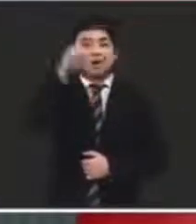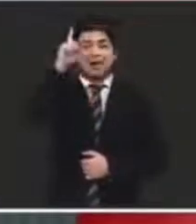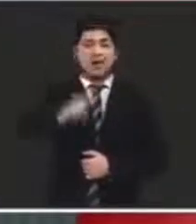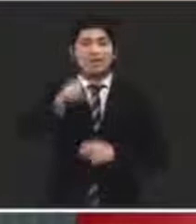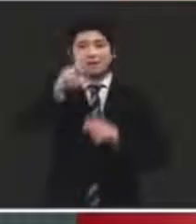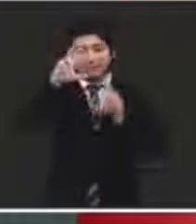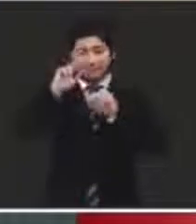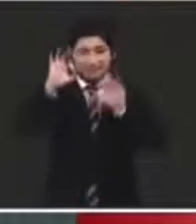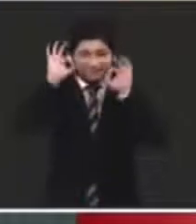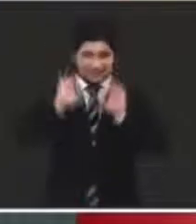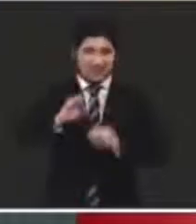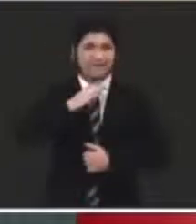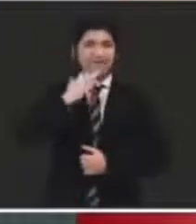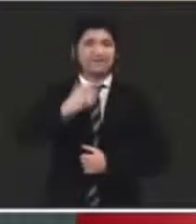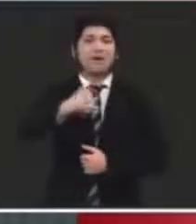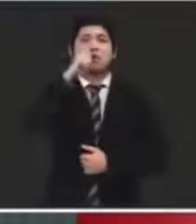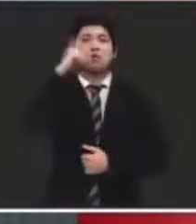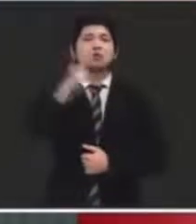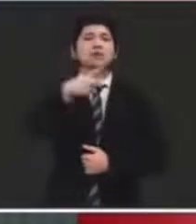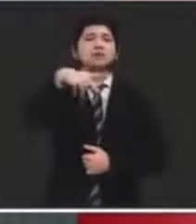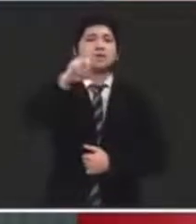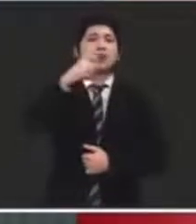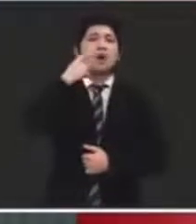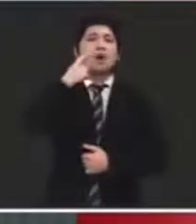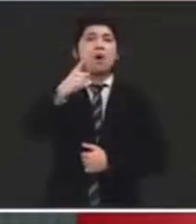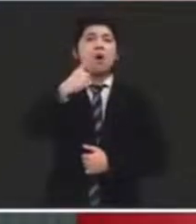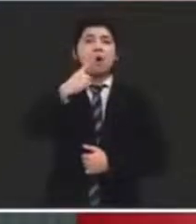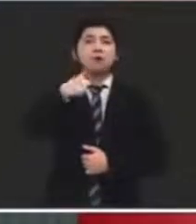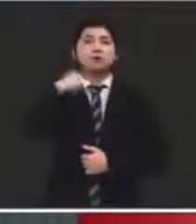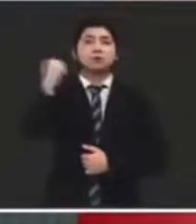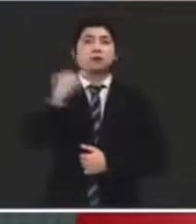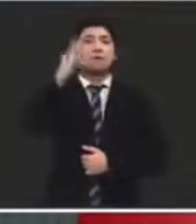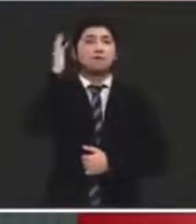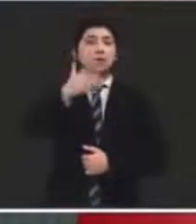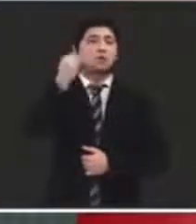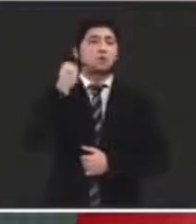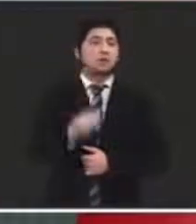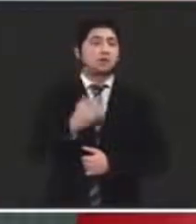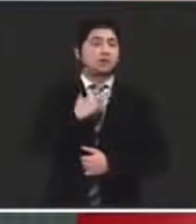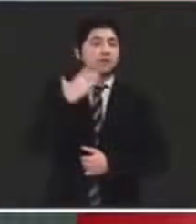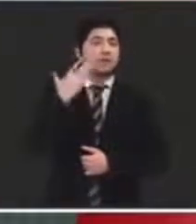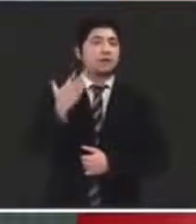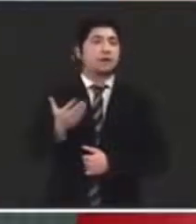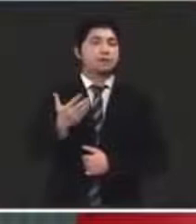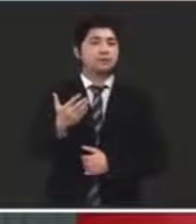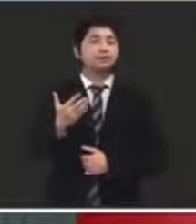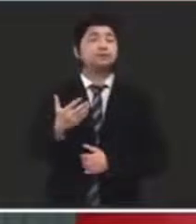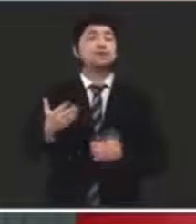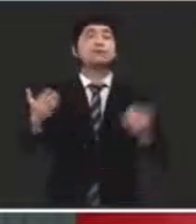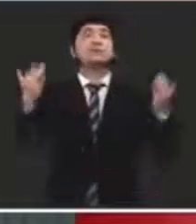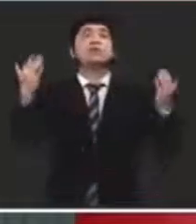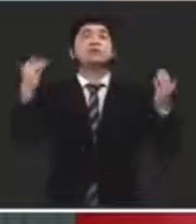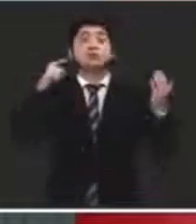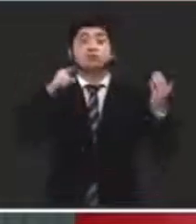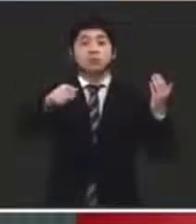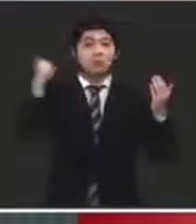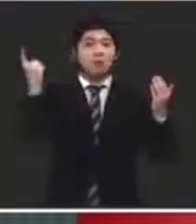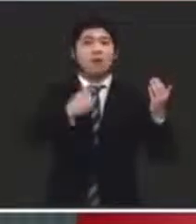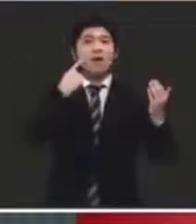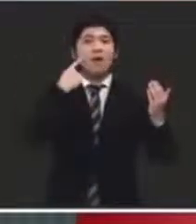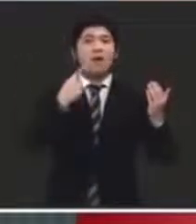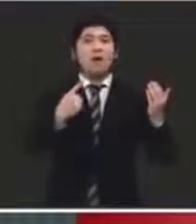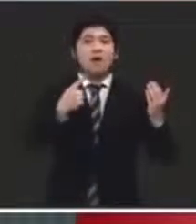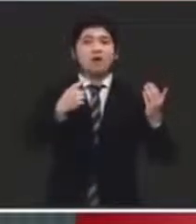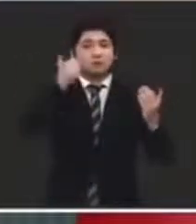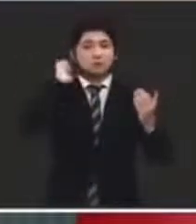yerleştirmede dahi %80'lik bir talep karşılama oranını yakaladık İnşallah bu oran